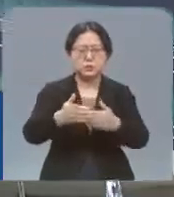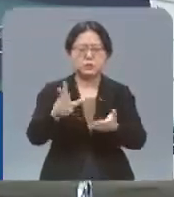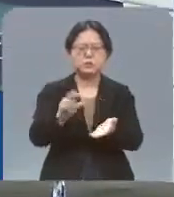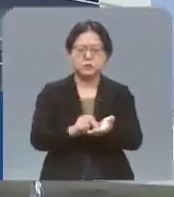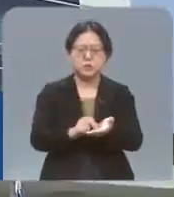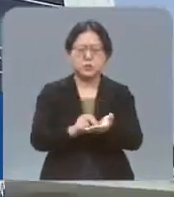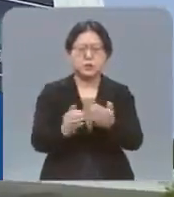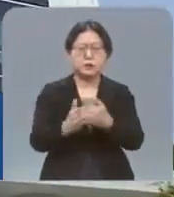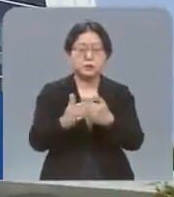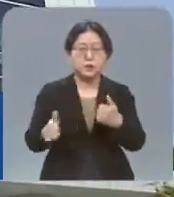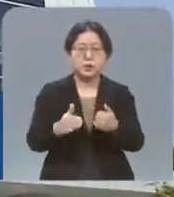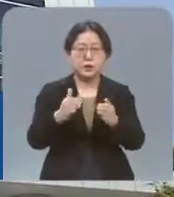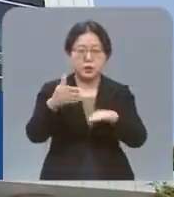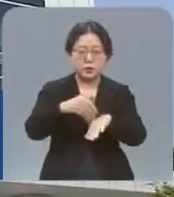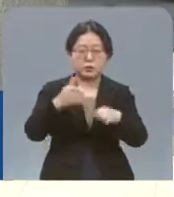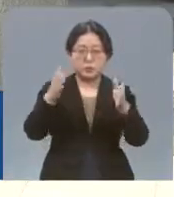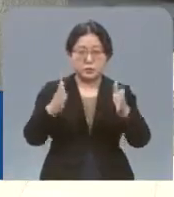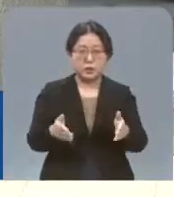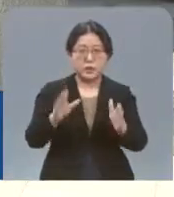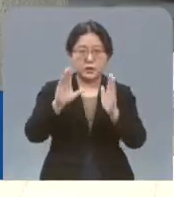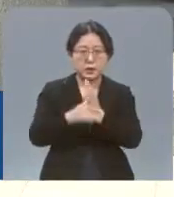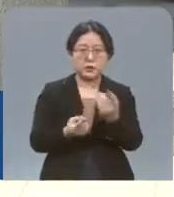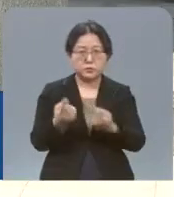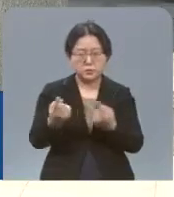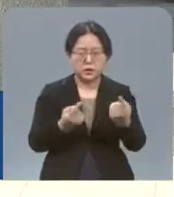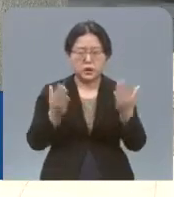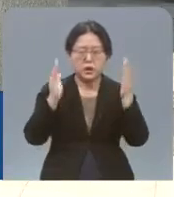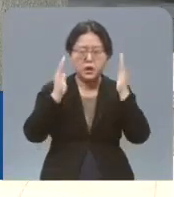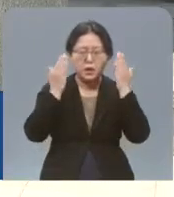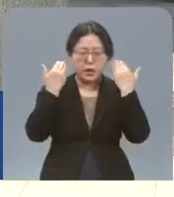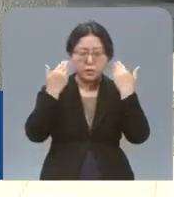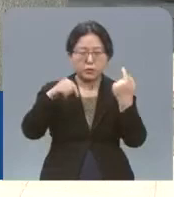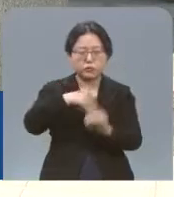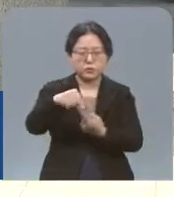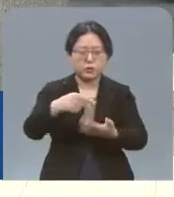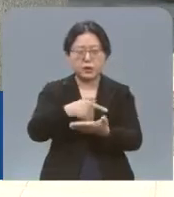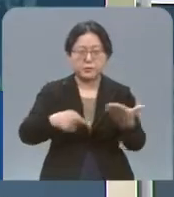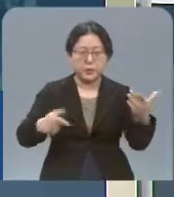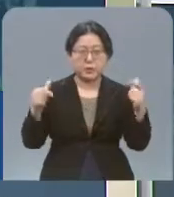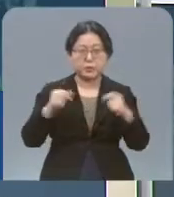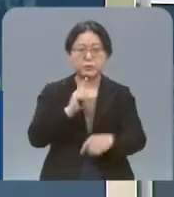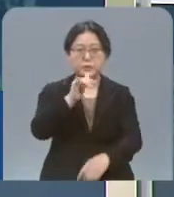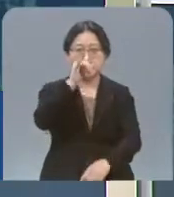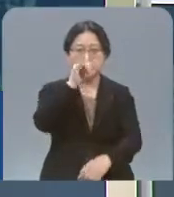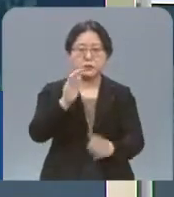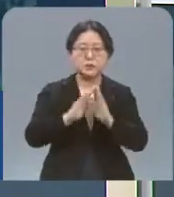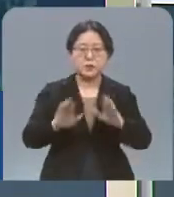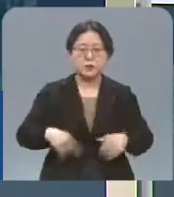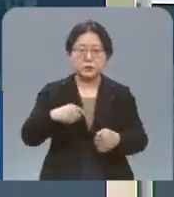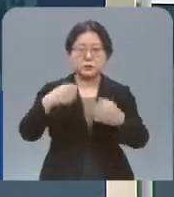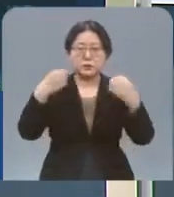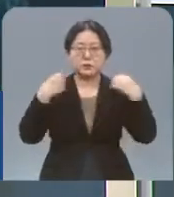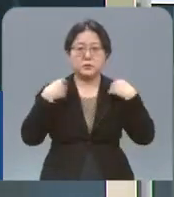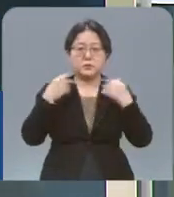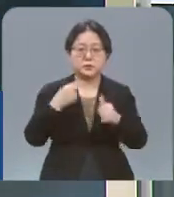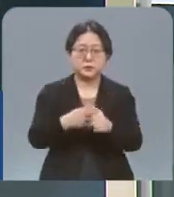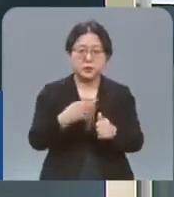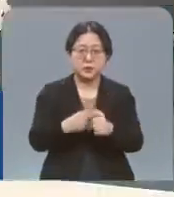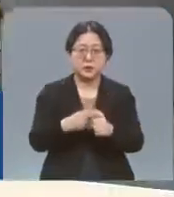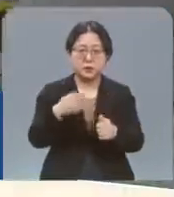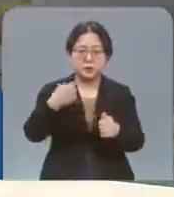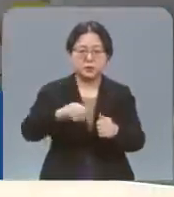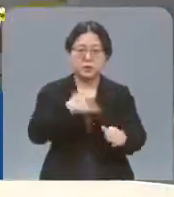가중돼 연수 기간과 시기를 조정해 학교 운영 피해를 최소화하겠다고 밝혔습니다. 전남 교육청은 또 교직원들의